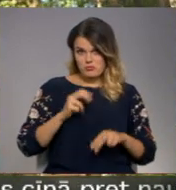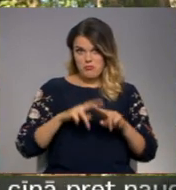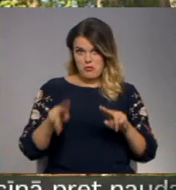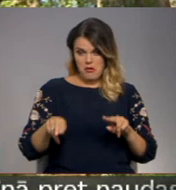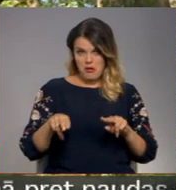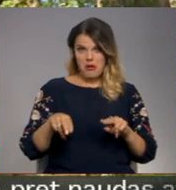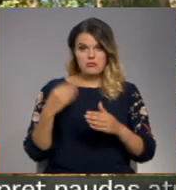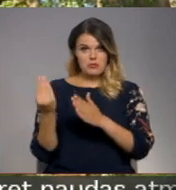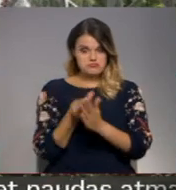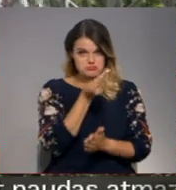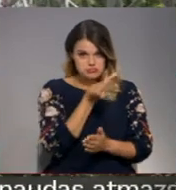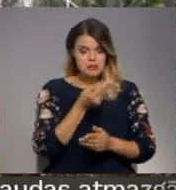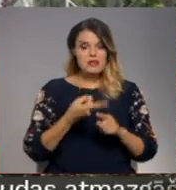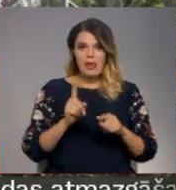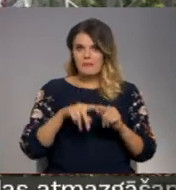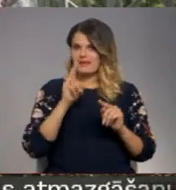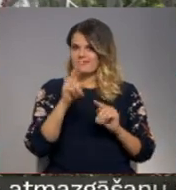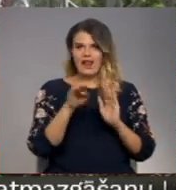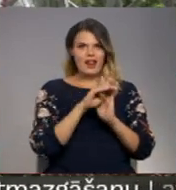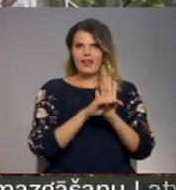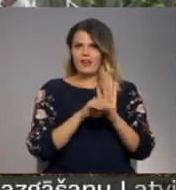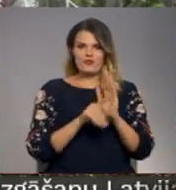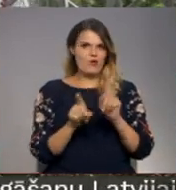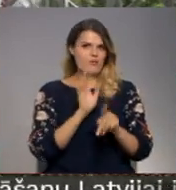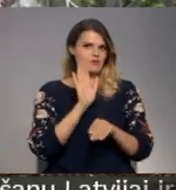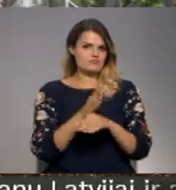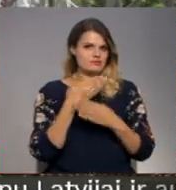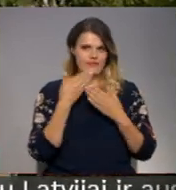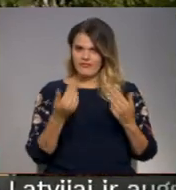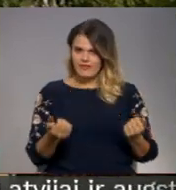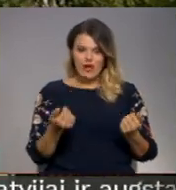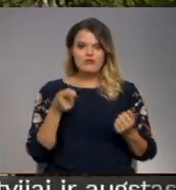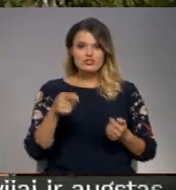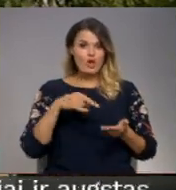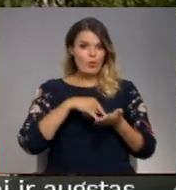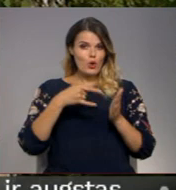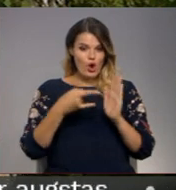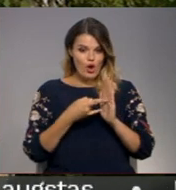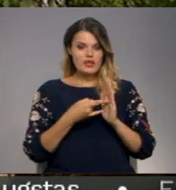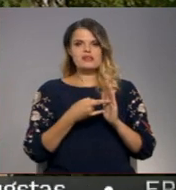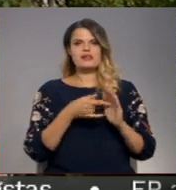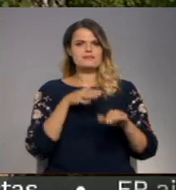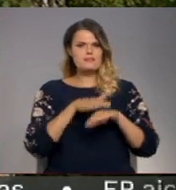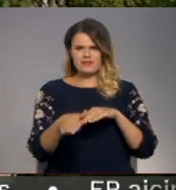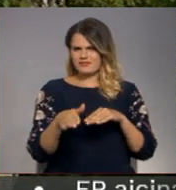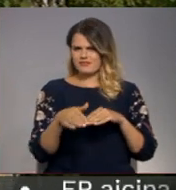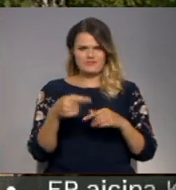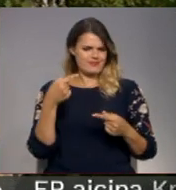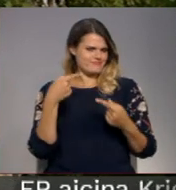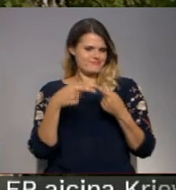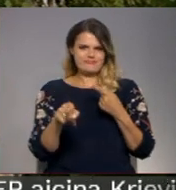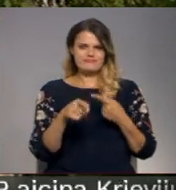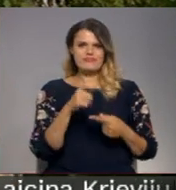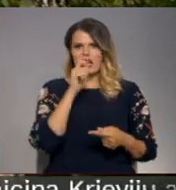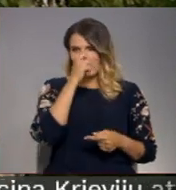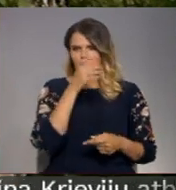teritorija tiks izpirkta, jo likums to nenosaka kā prasību. Šis projekts pilnībā ir pretrunā ar Limbažu